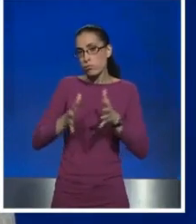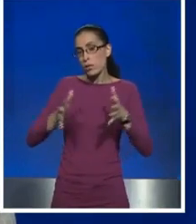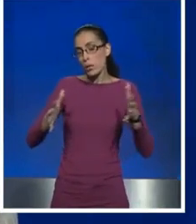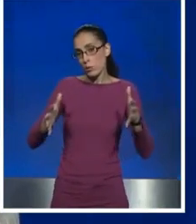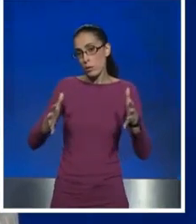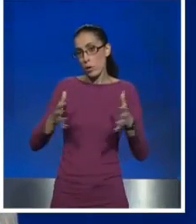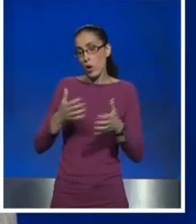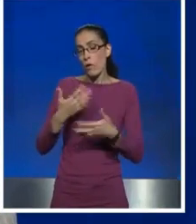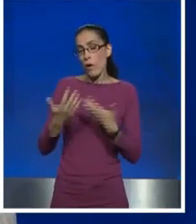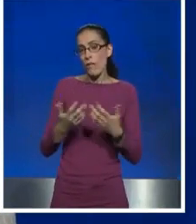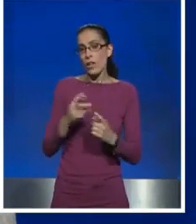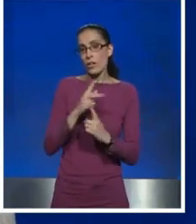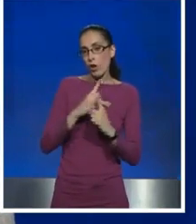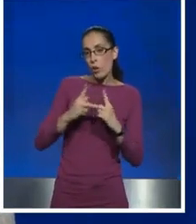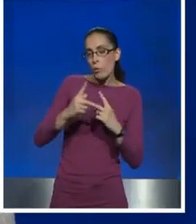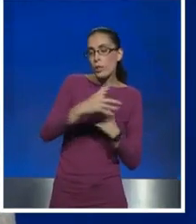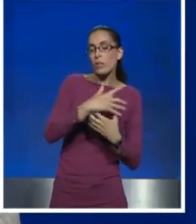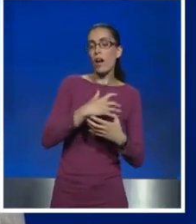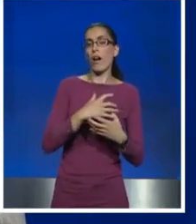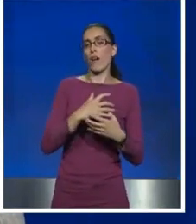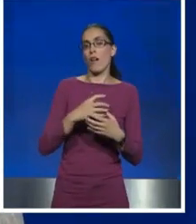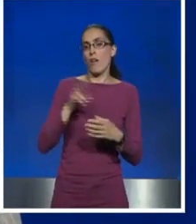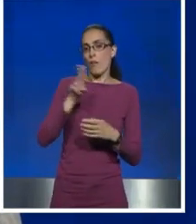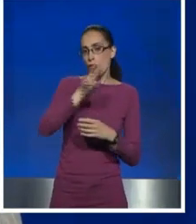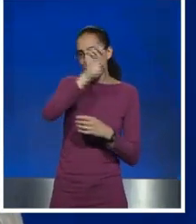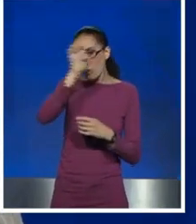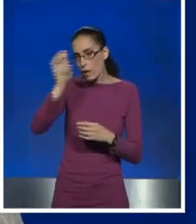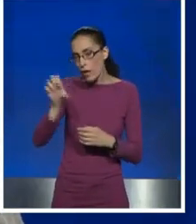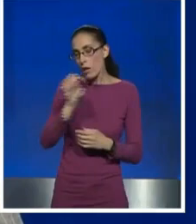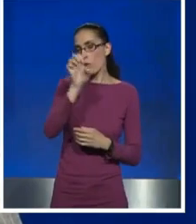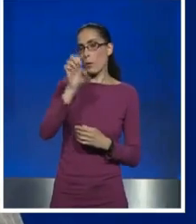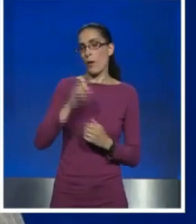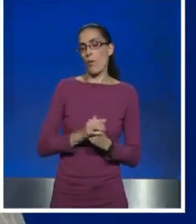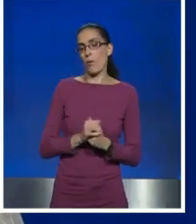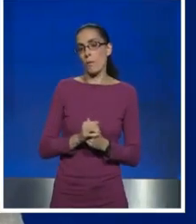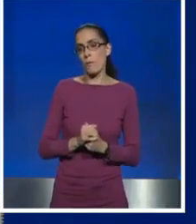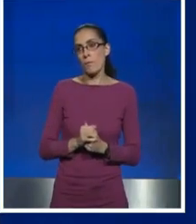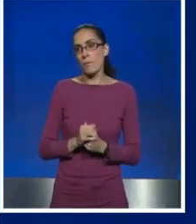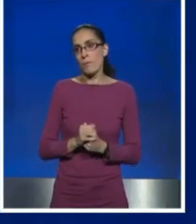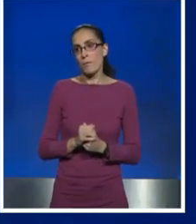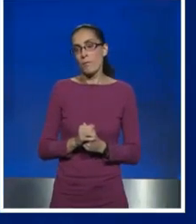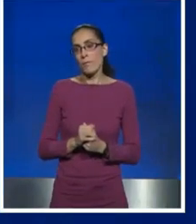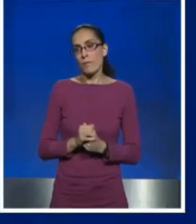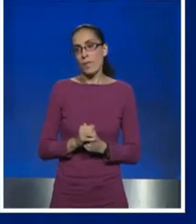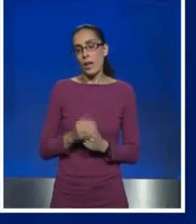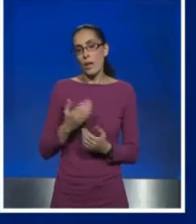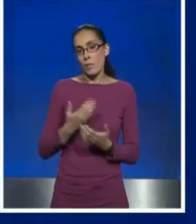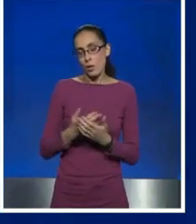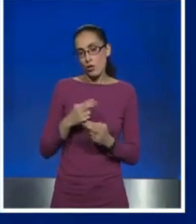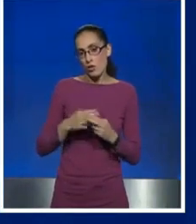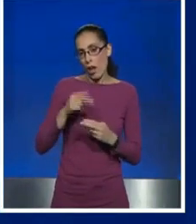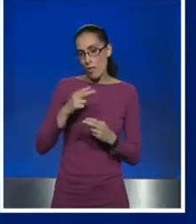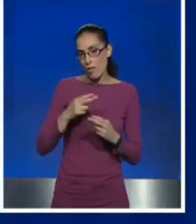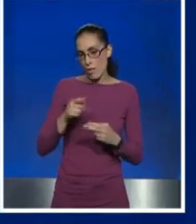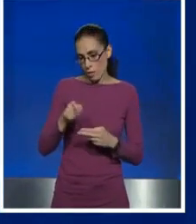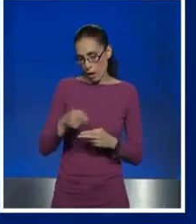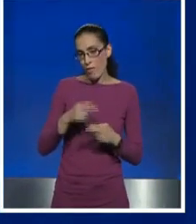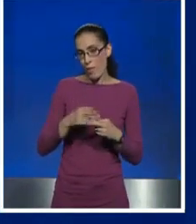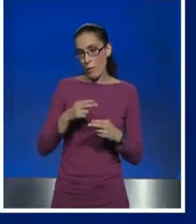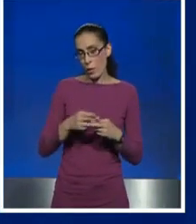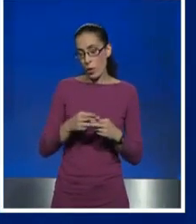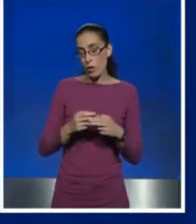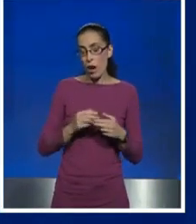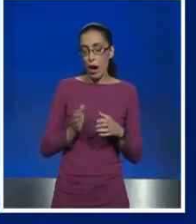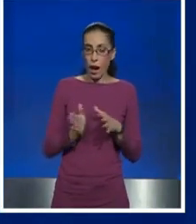nazzjonali u iva għandna tema Ewropea anka fuq livell Ewropew. Biex dan iseħħ, apparti